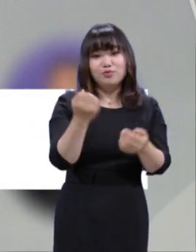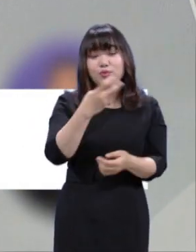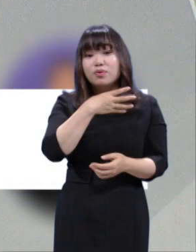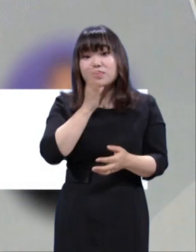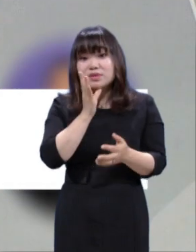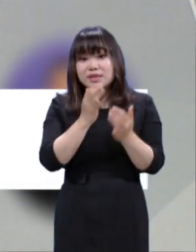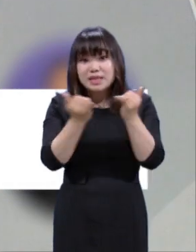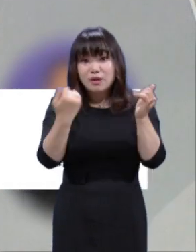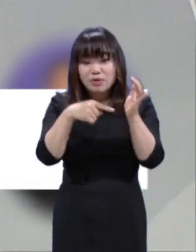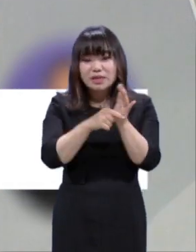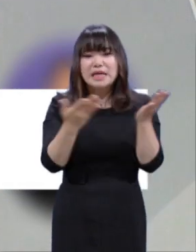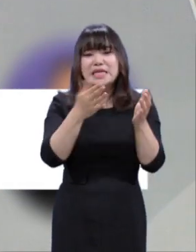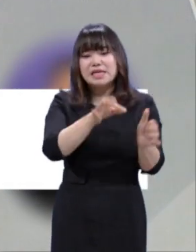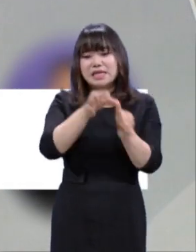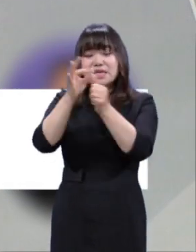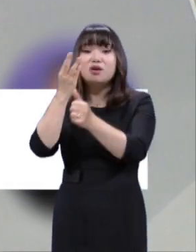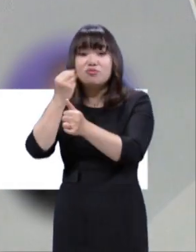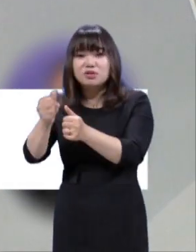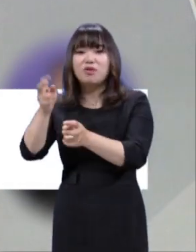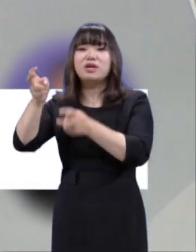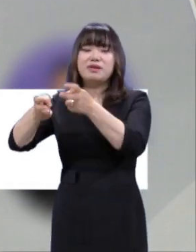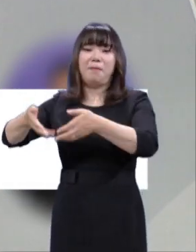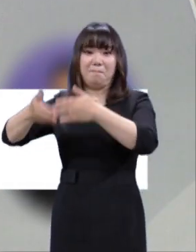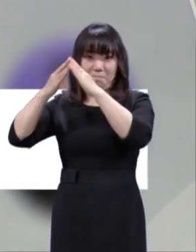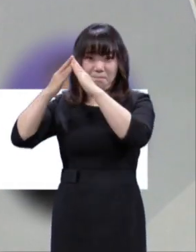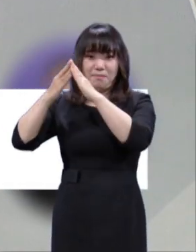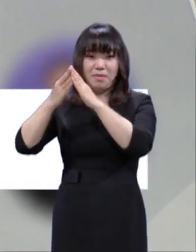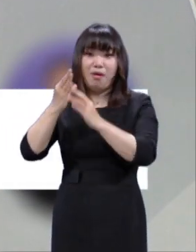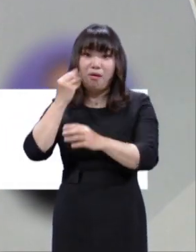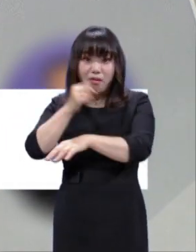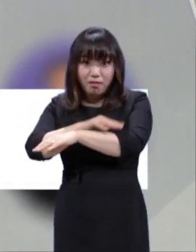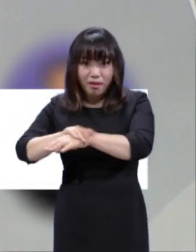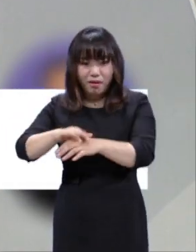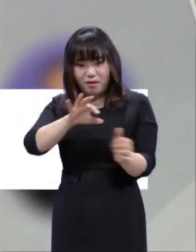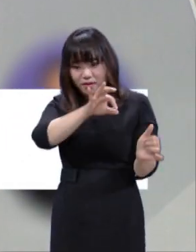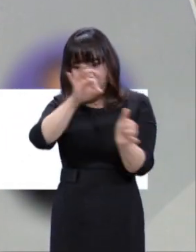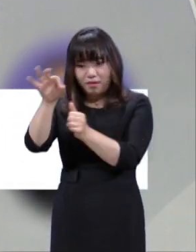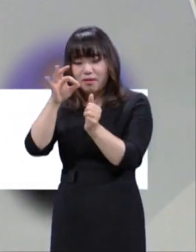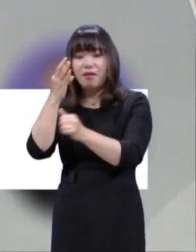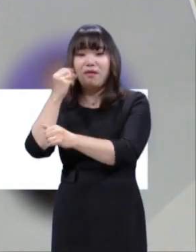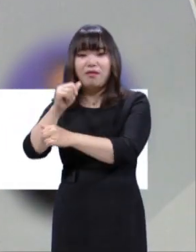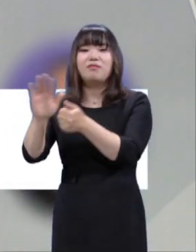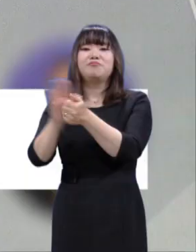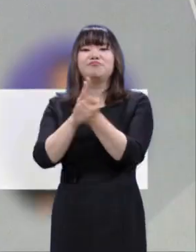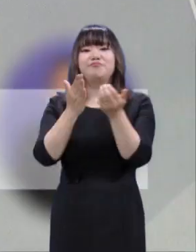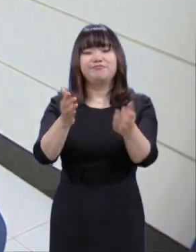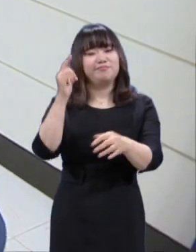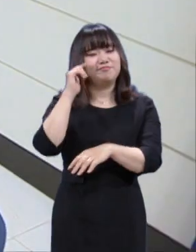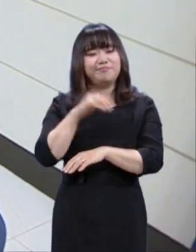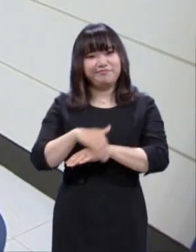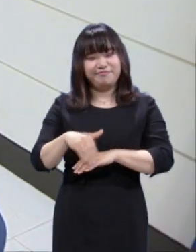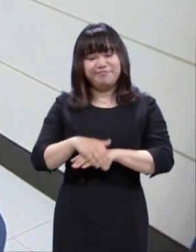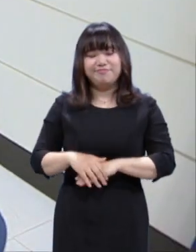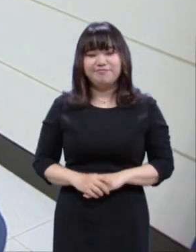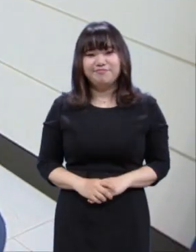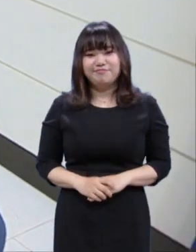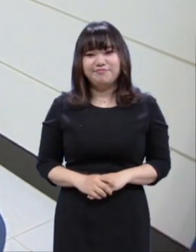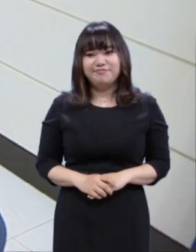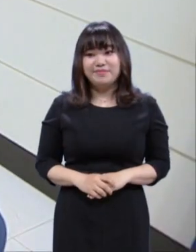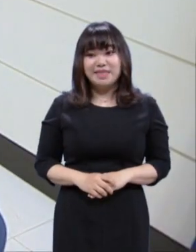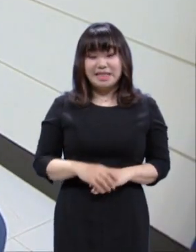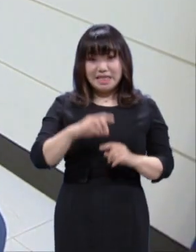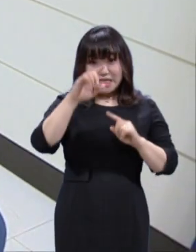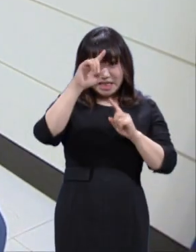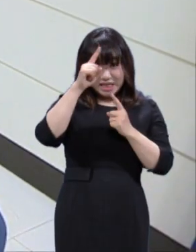기업을 만들고 그를 통해서 일자리를 더욱 확대하도록 하겠습니다. 국민의힘